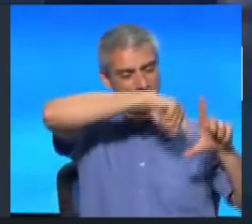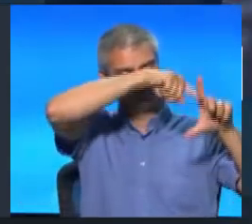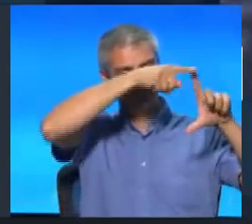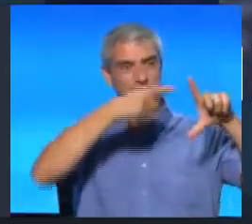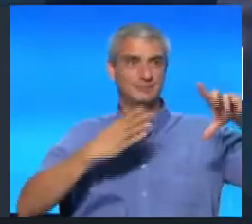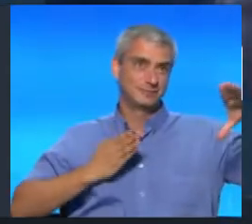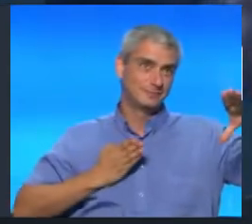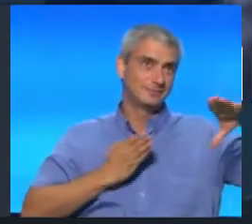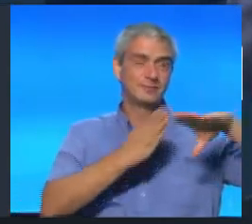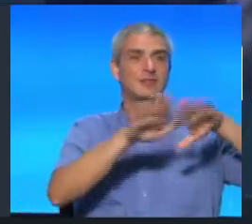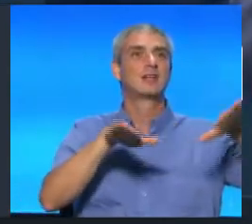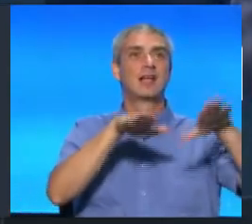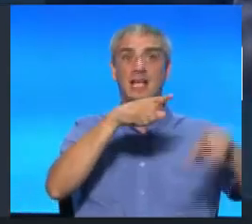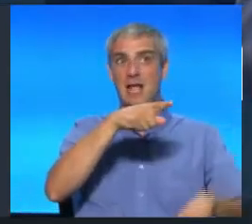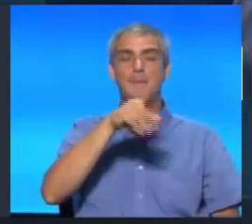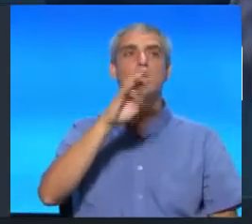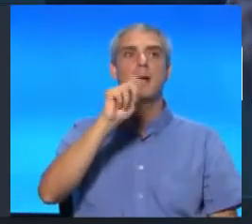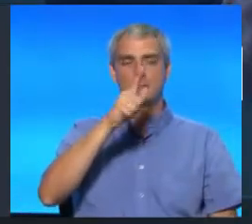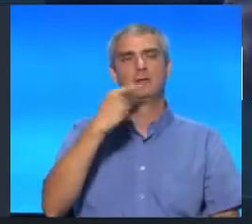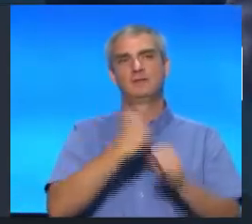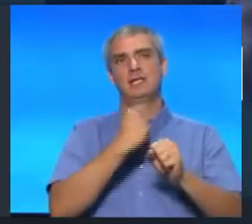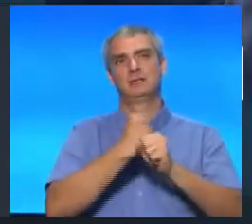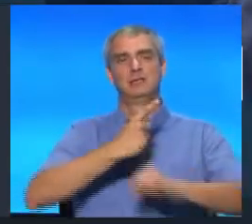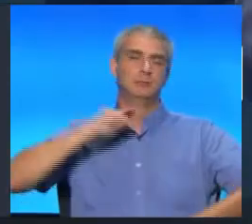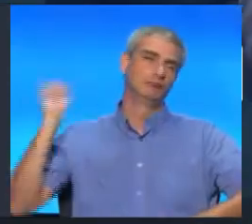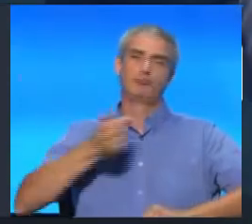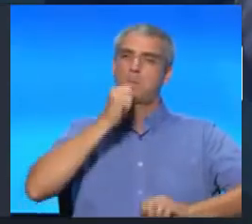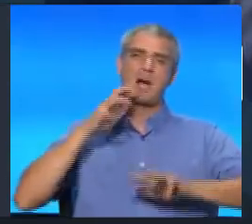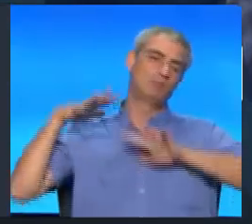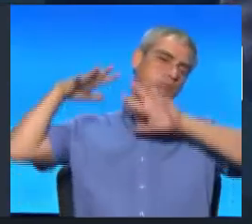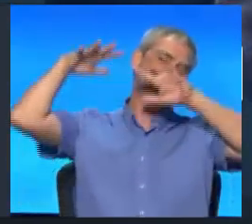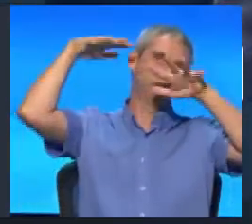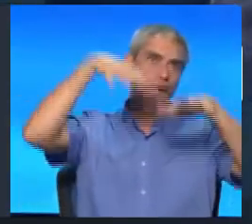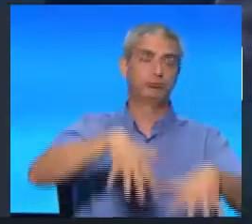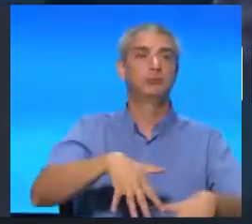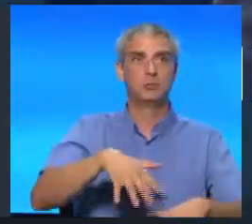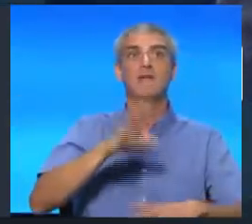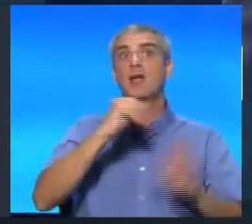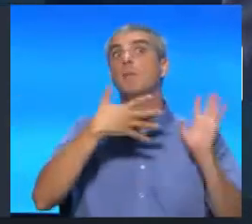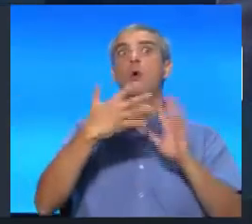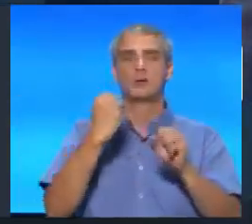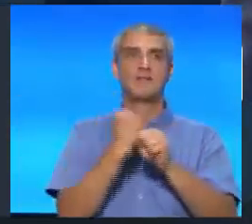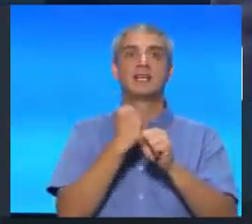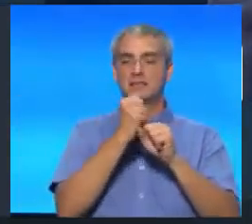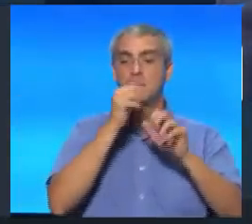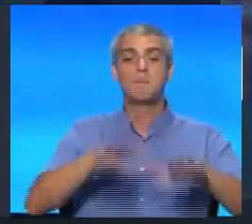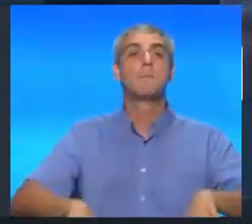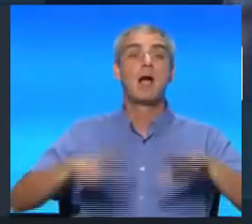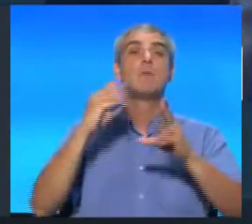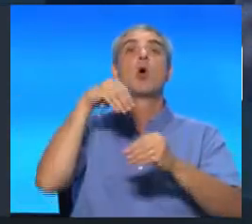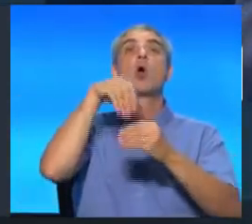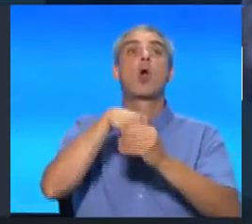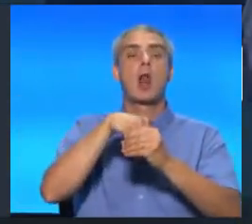של פלורידה, ושם ימטיר את המשקעים שלו, שם יפגע עם הרוחות, ושם יגרום להצפות, כולל הצפות של